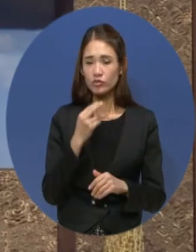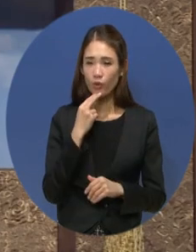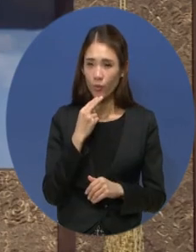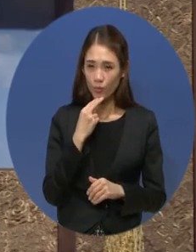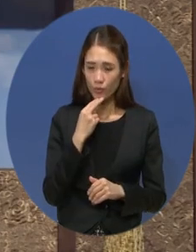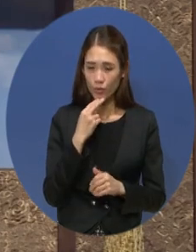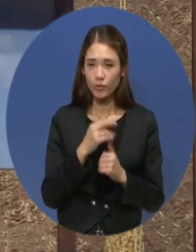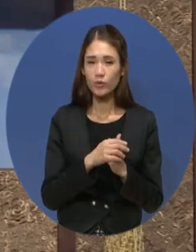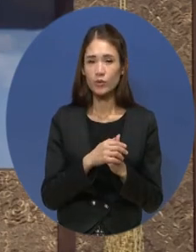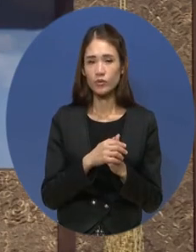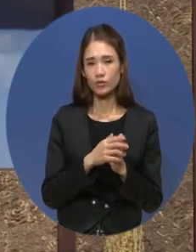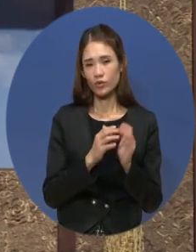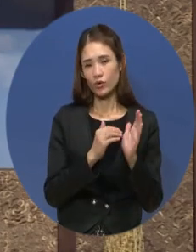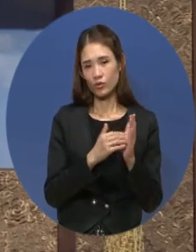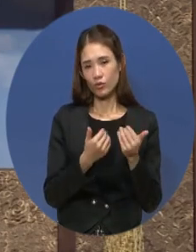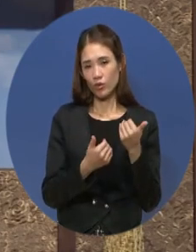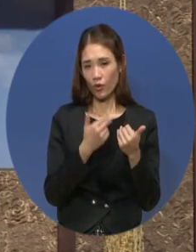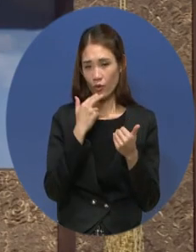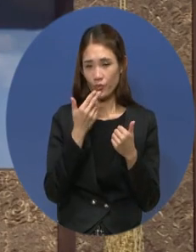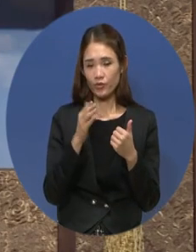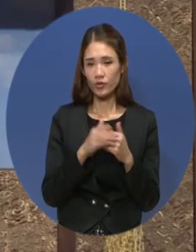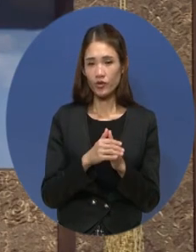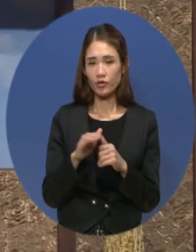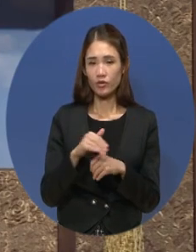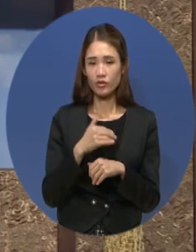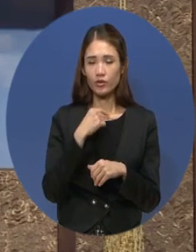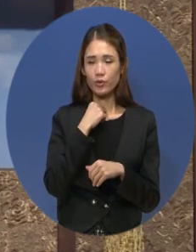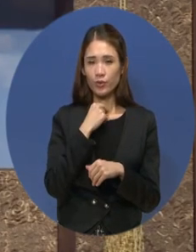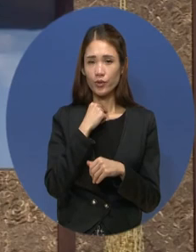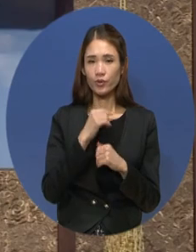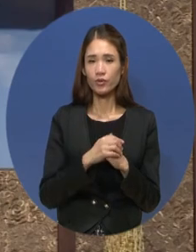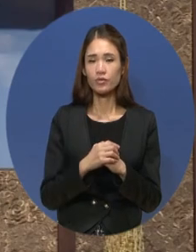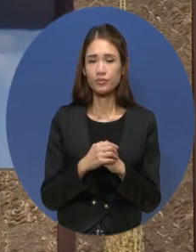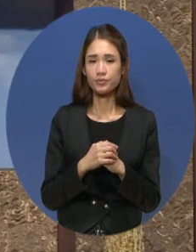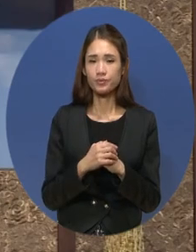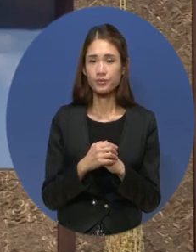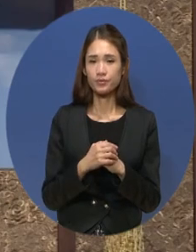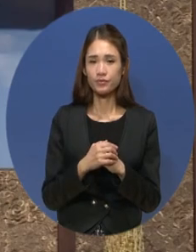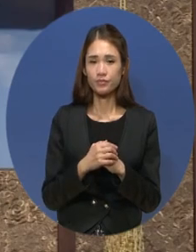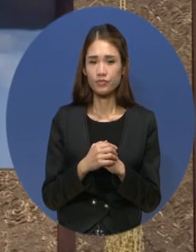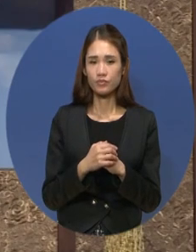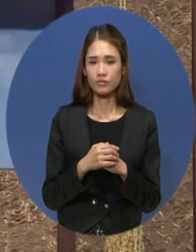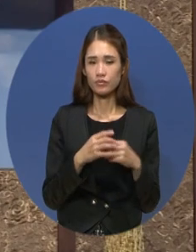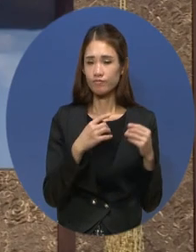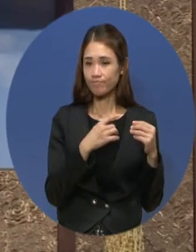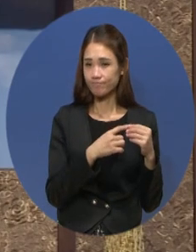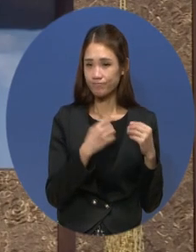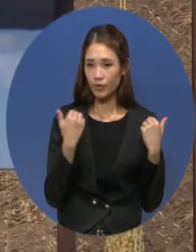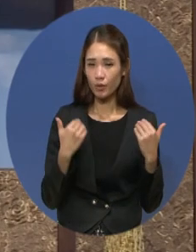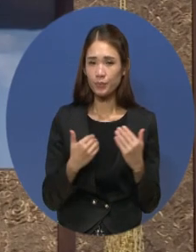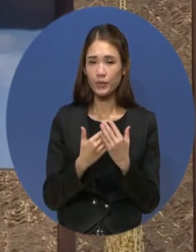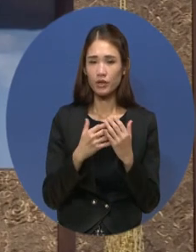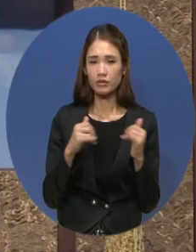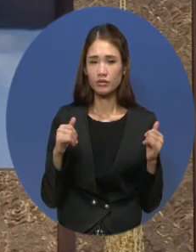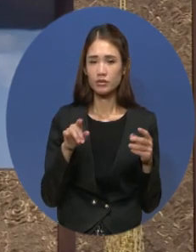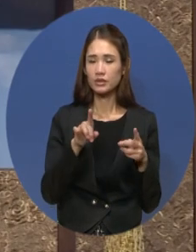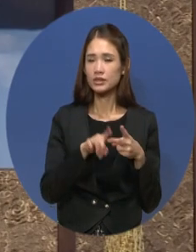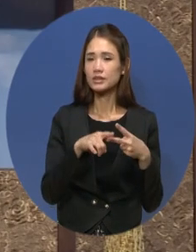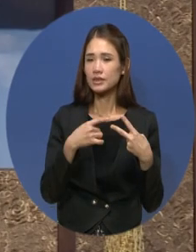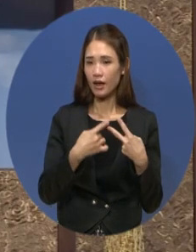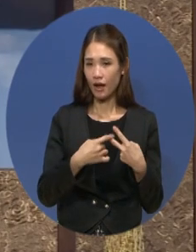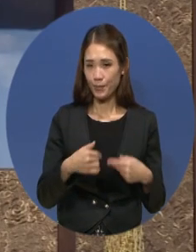가시는 분들은 없지만 저희가 이제 바라보았는데 일단은 발달장애 에 대한 이해가